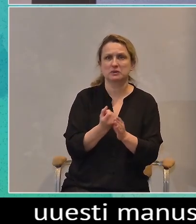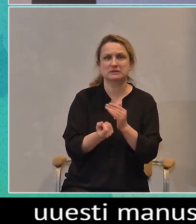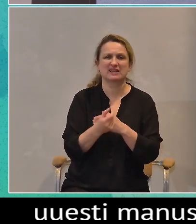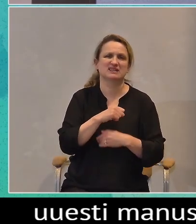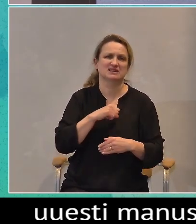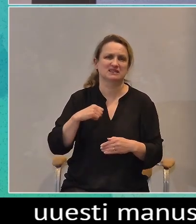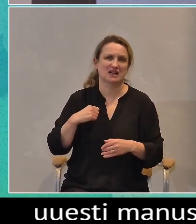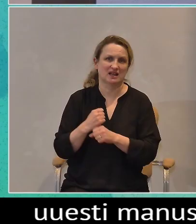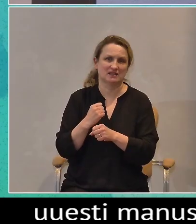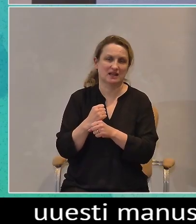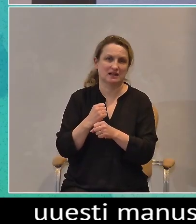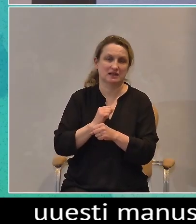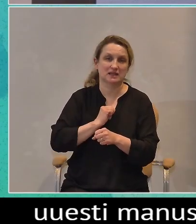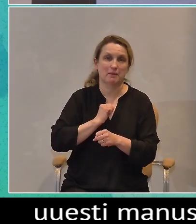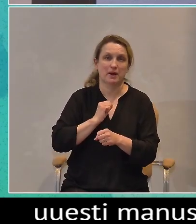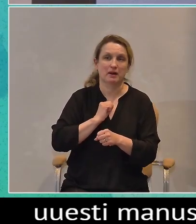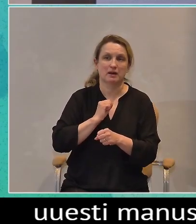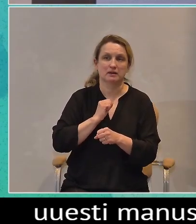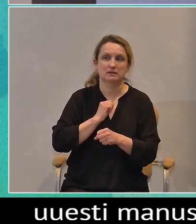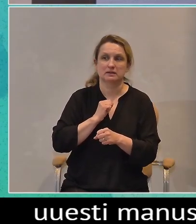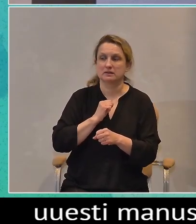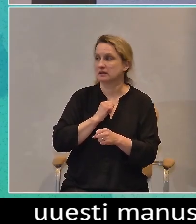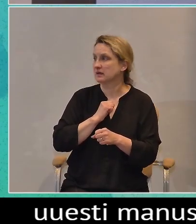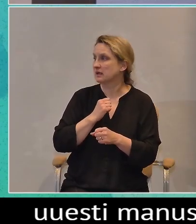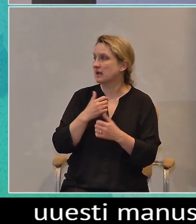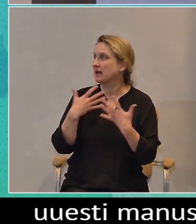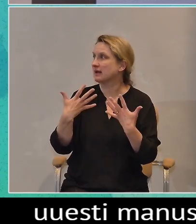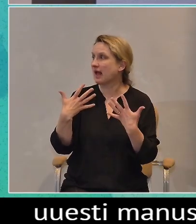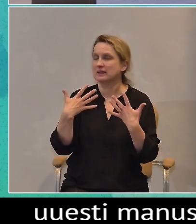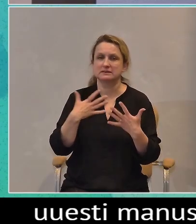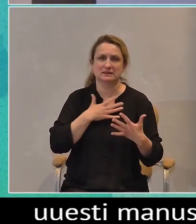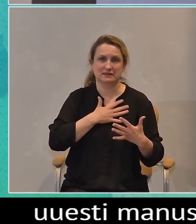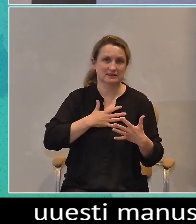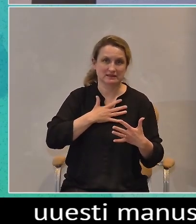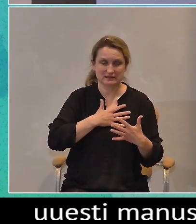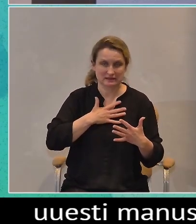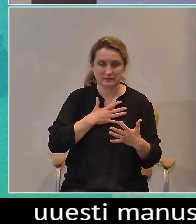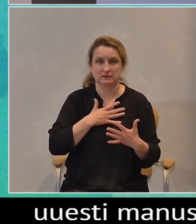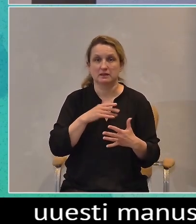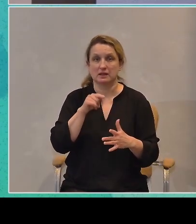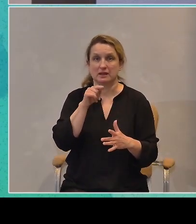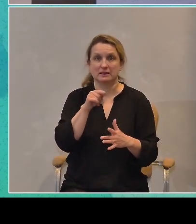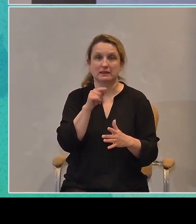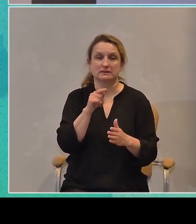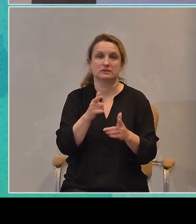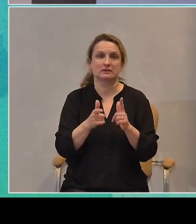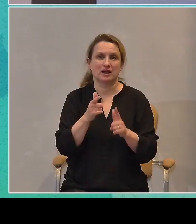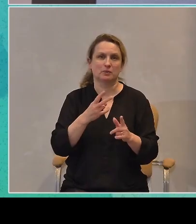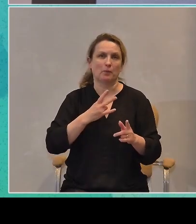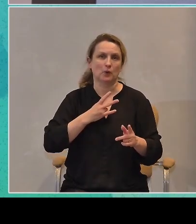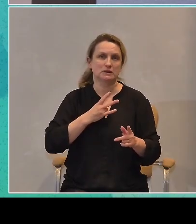ise koos kätt hõõrudes vastu oma rindkere ja ka see tegelikult on nüüd